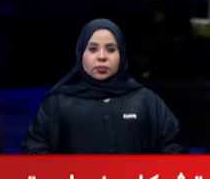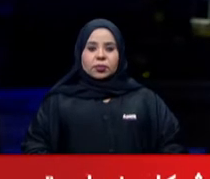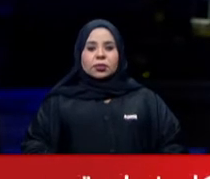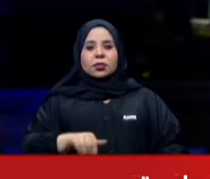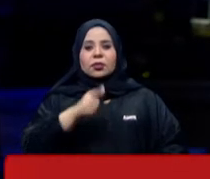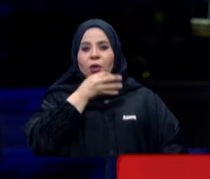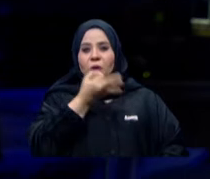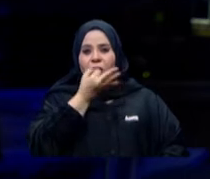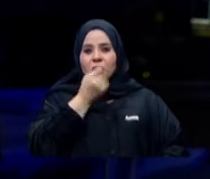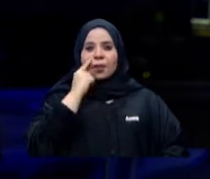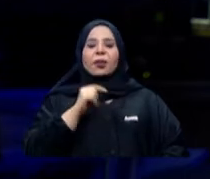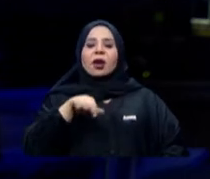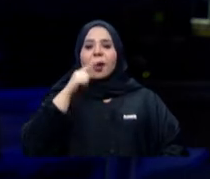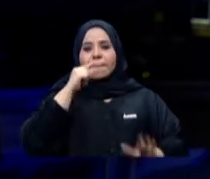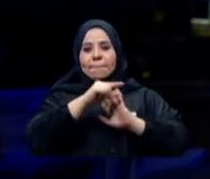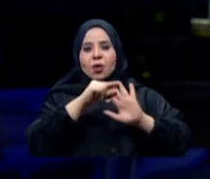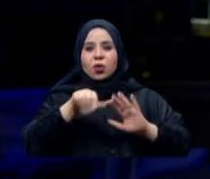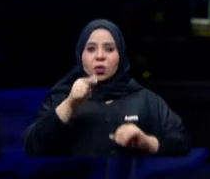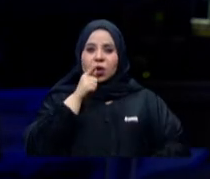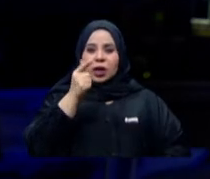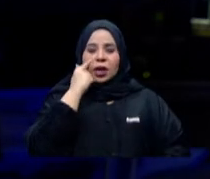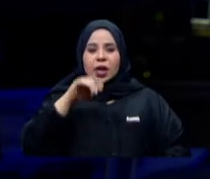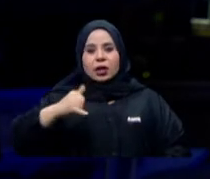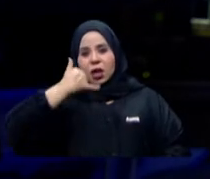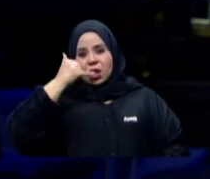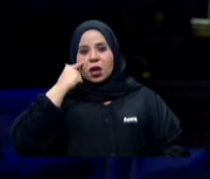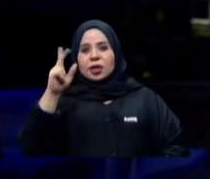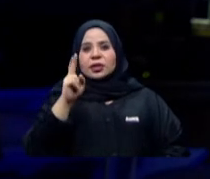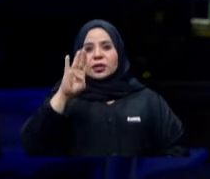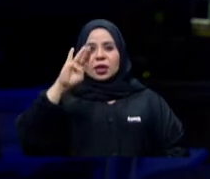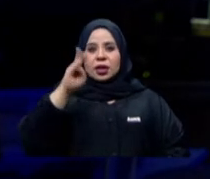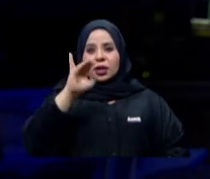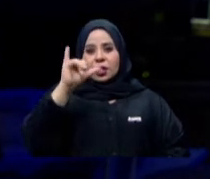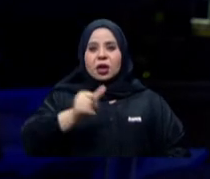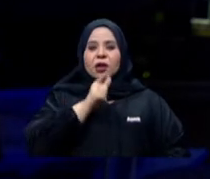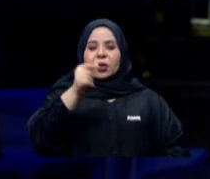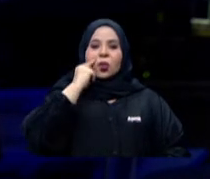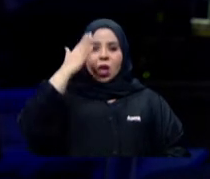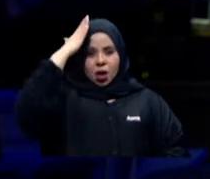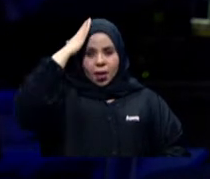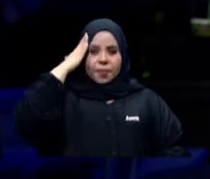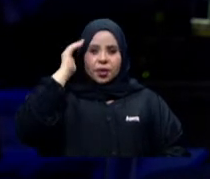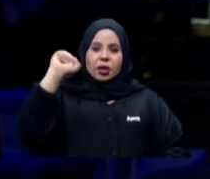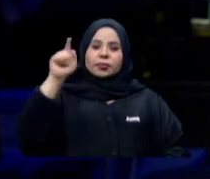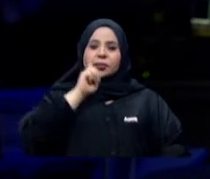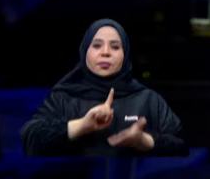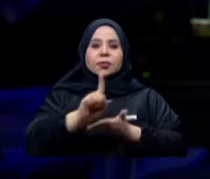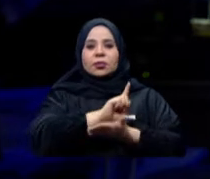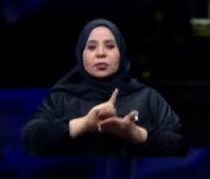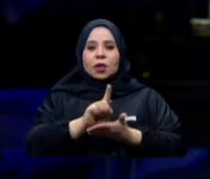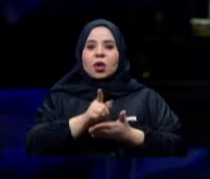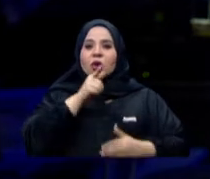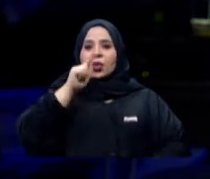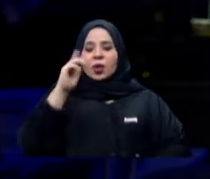وللقاء المزيد من الضوء حول هذا الموضوع معنا عبر الهاتف على الهواء مباشرة الدكتور زكريا خنجي الخبير في البيئة